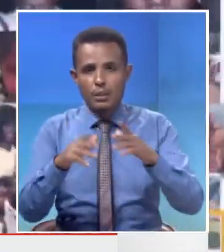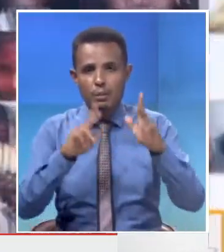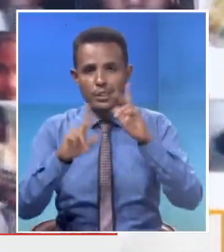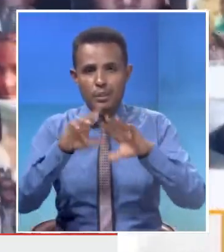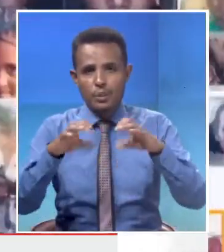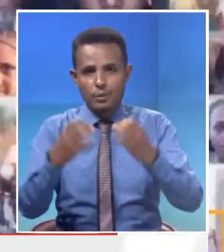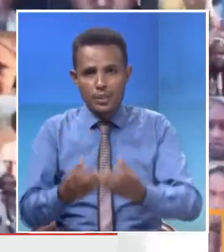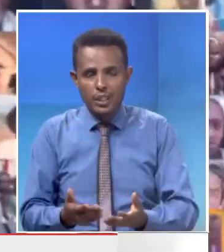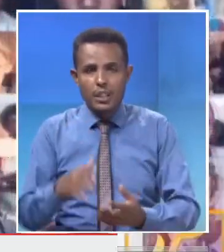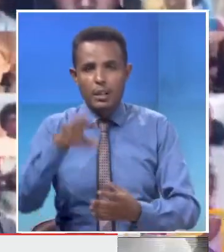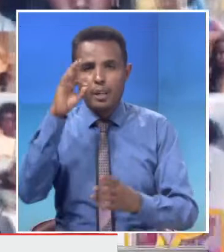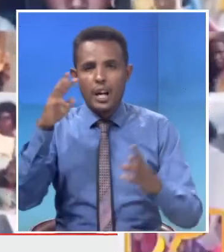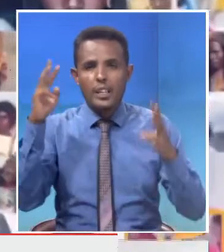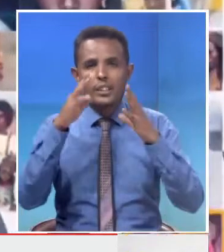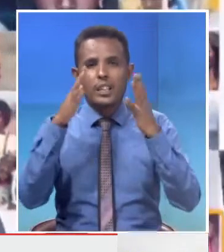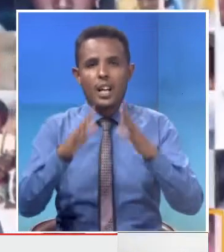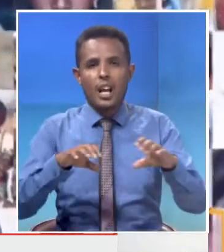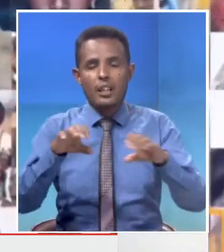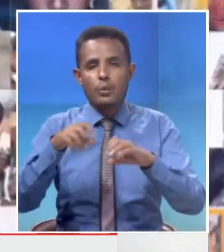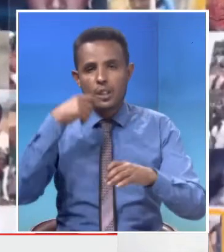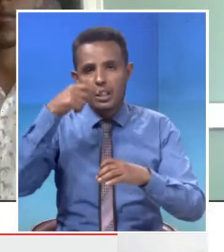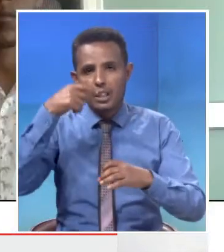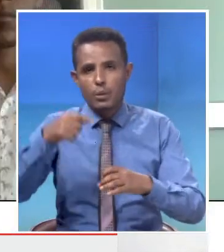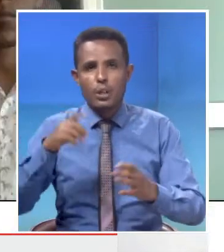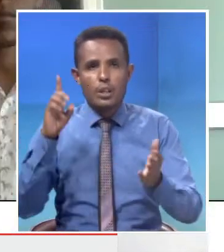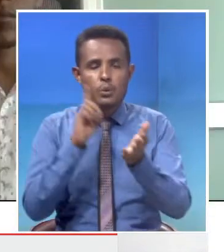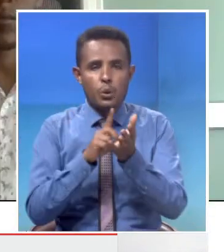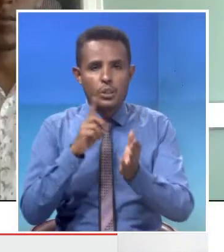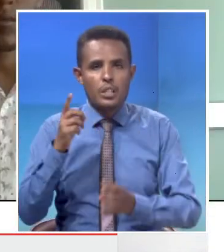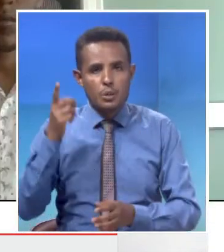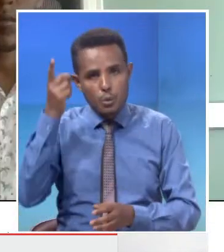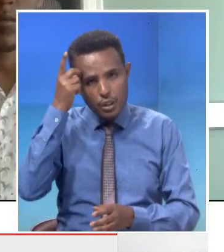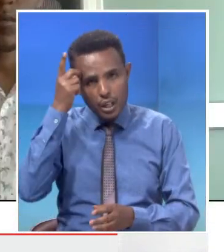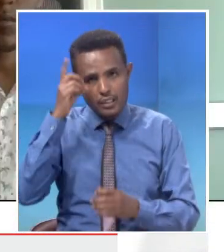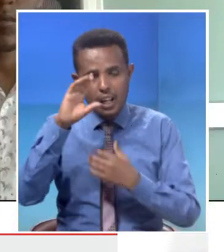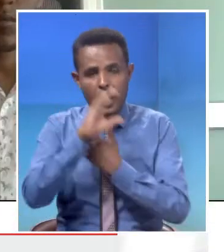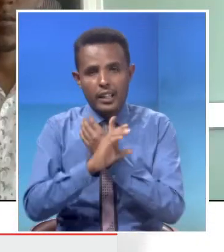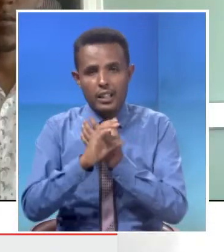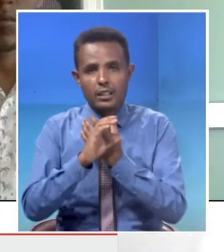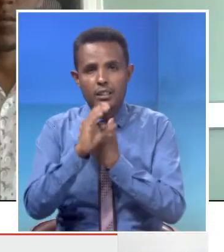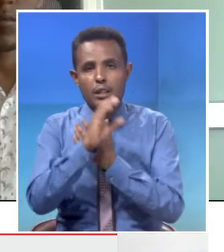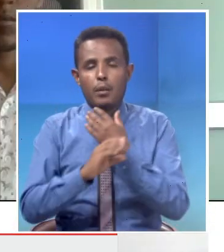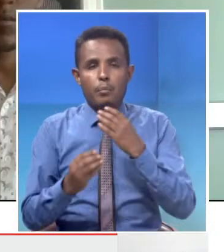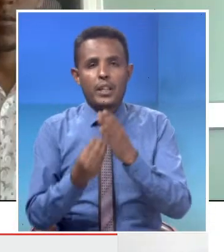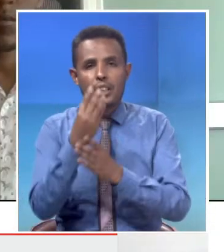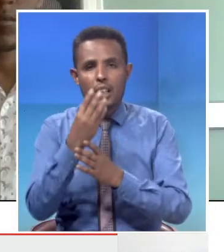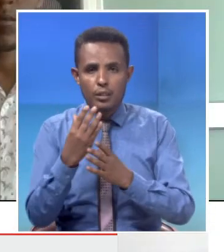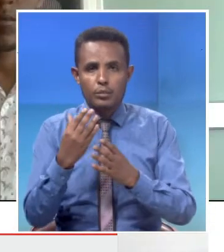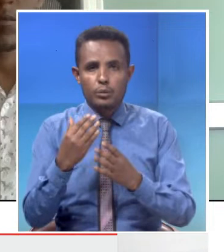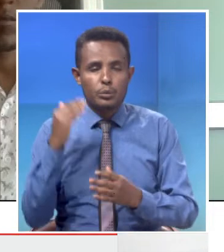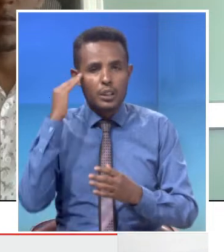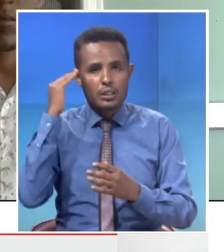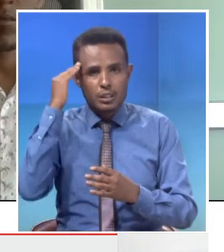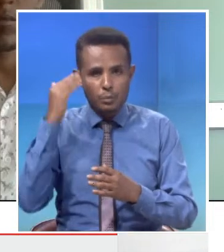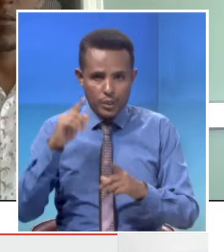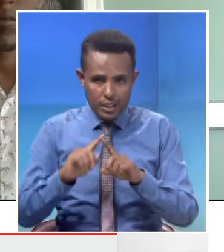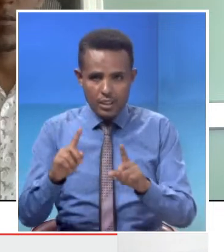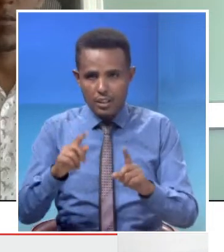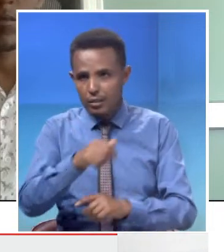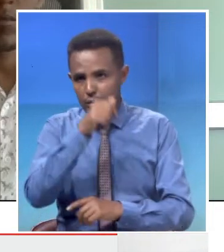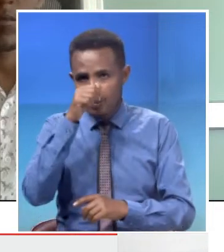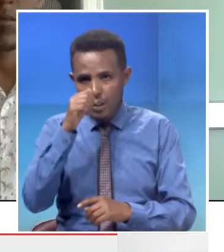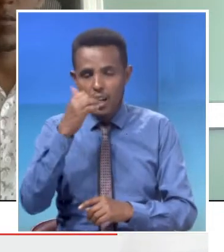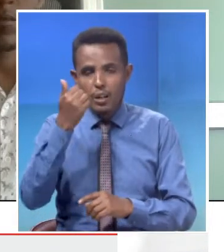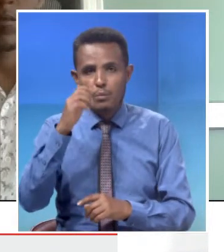ለማግኘት አስቸጋሪ አድርጎታል የሚሉት ዶክተር ዮናስ ሀገር በቀል እውቀትን መሰረት ማድረግ ኢትዮጵያን ለብዙ ሺህ ዘመናት አብሯት